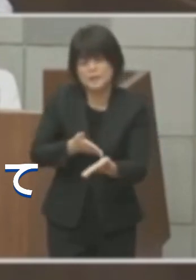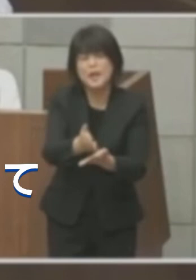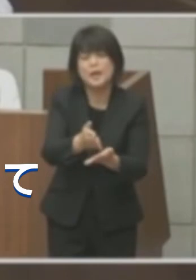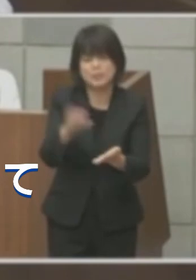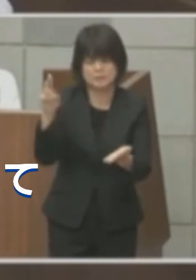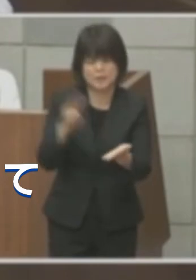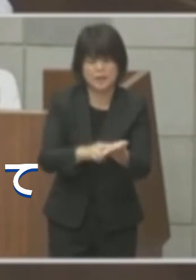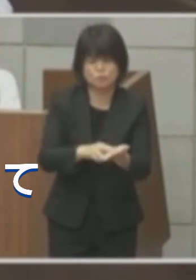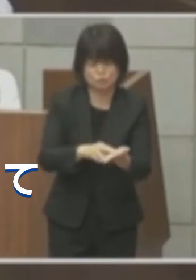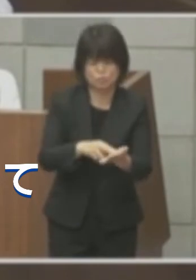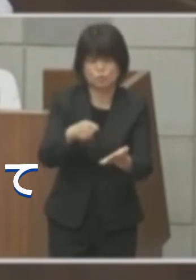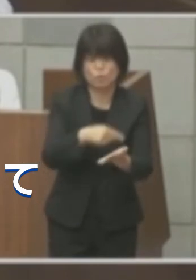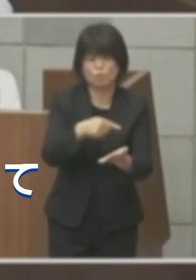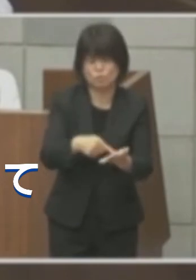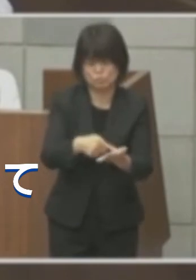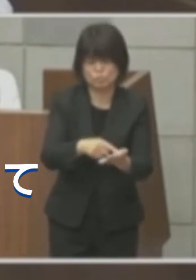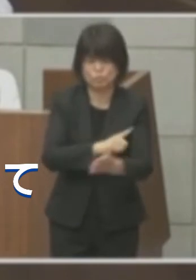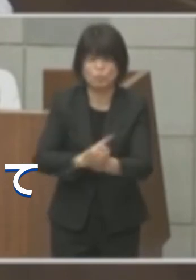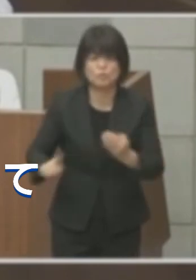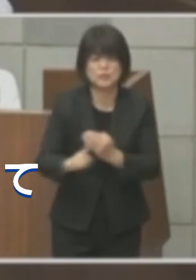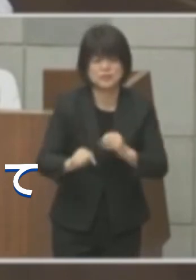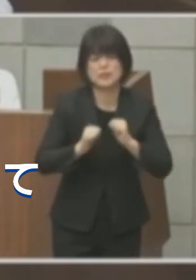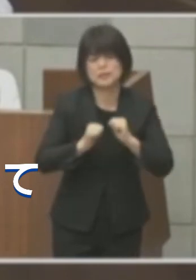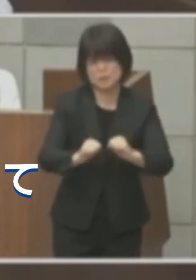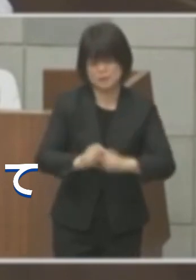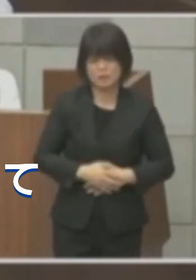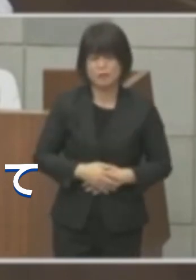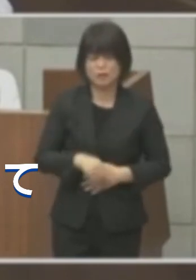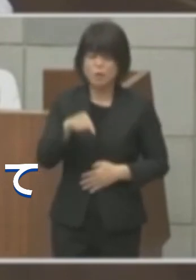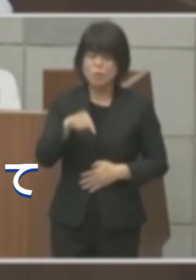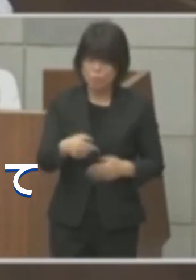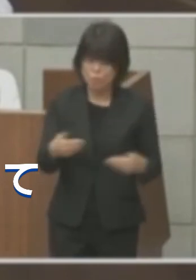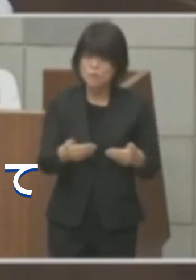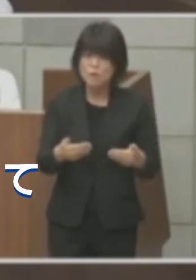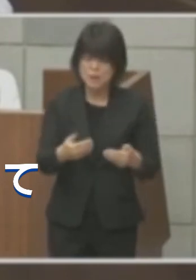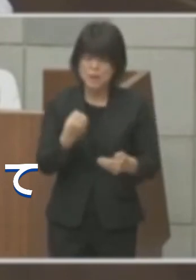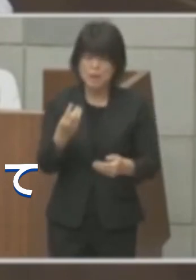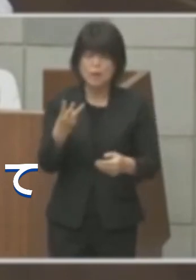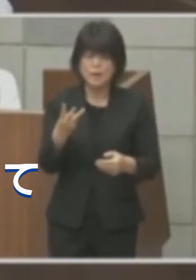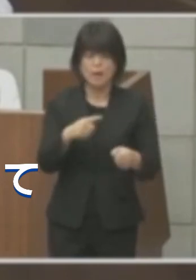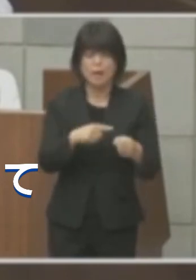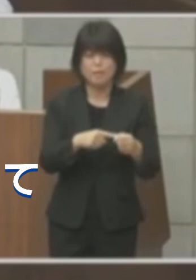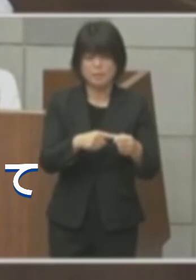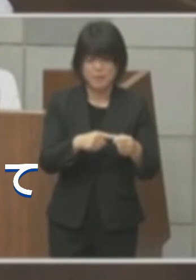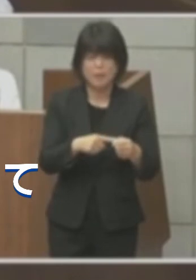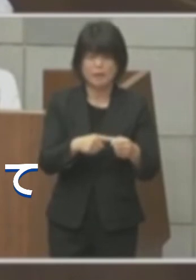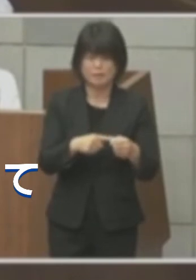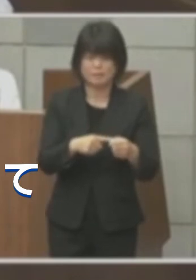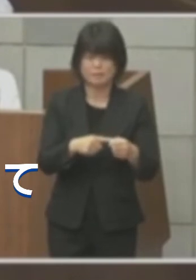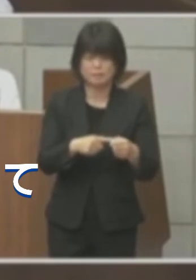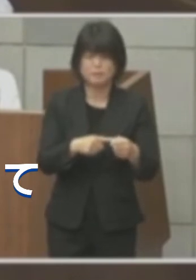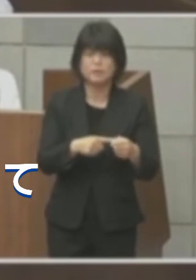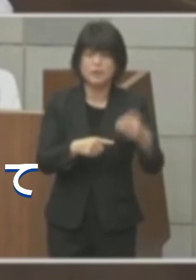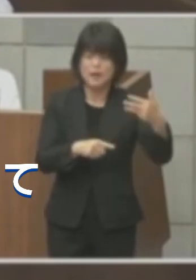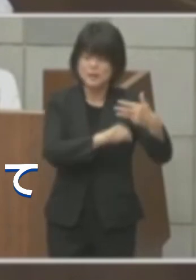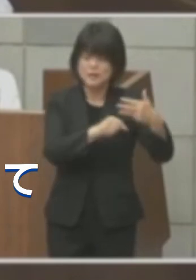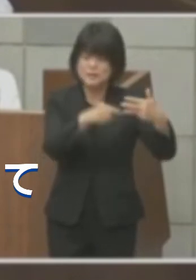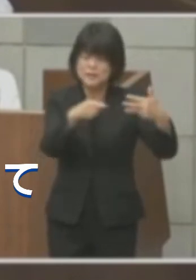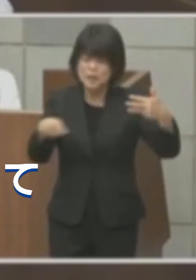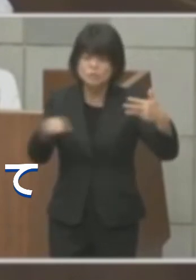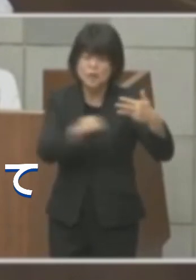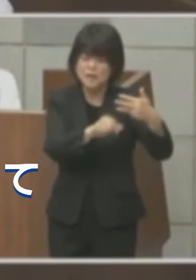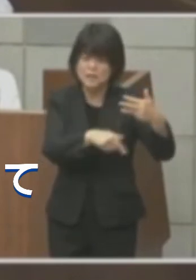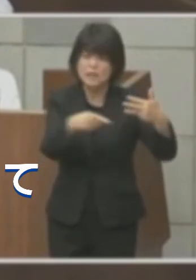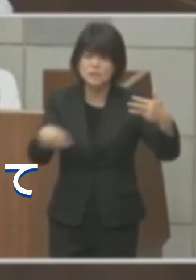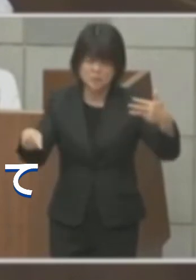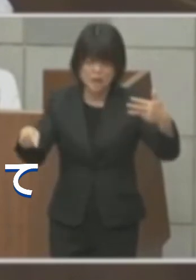したところでございます。本事業につきましては、令和3年8月30日から12月31日までの